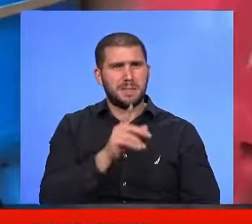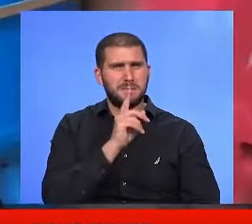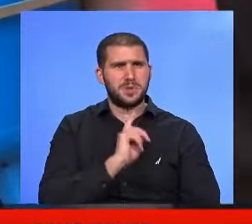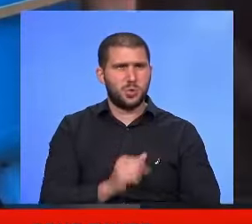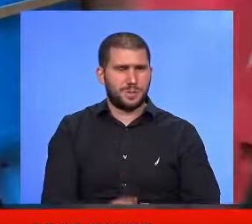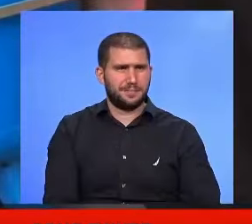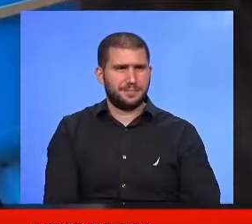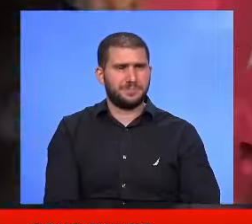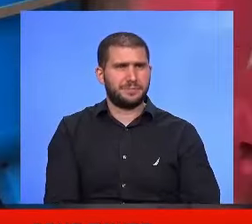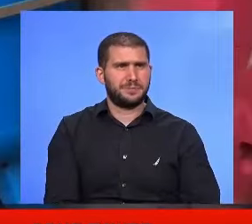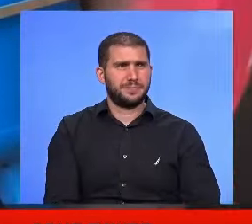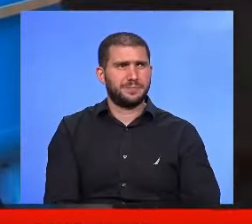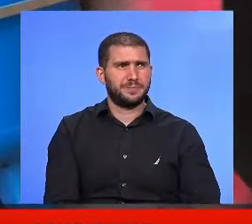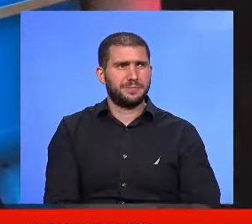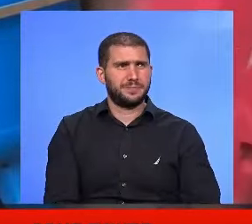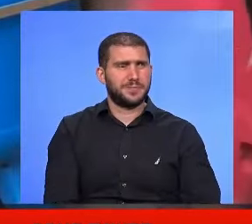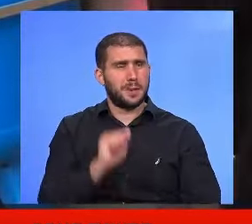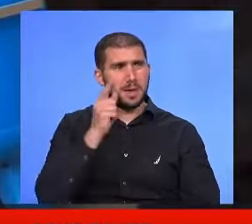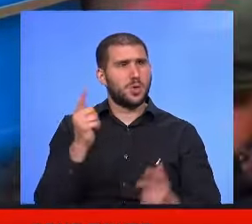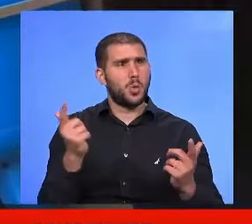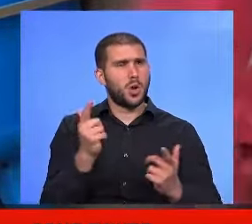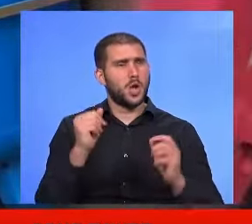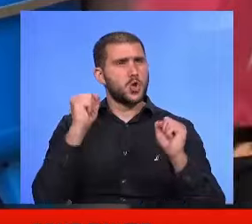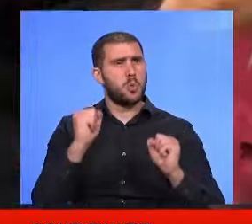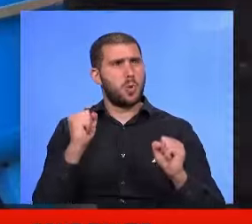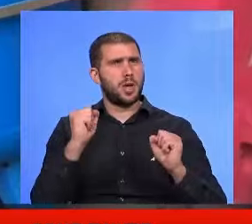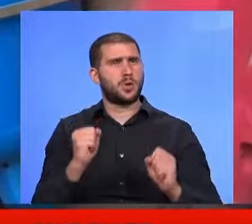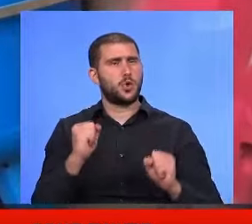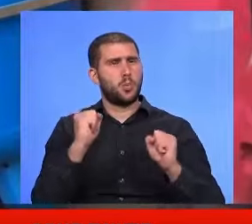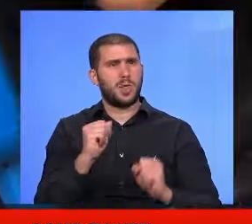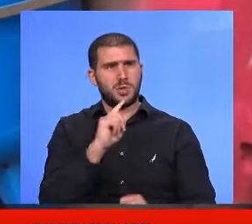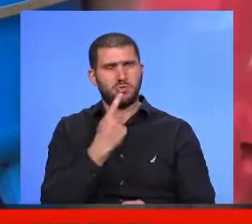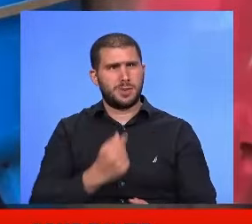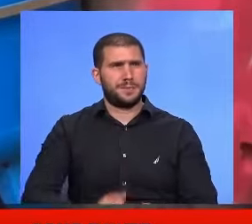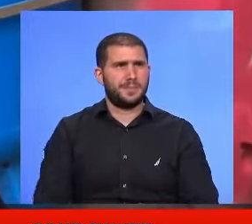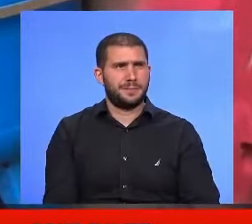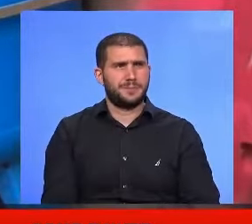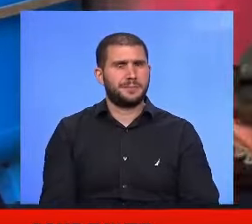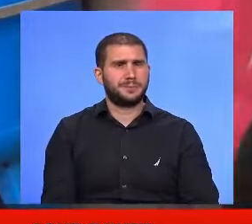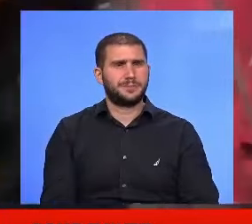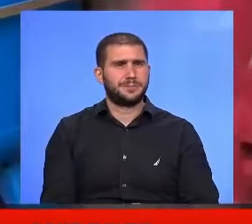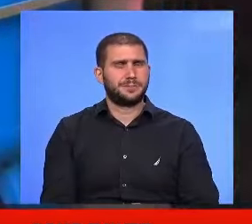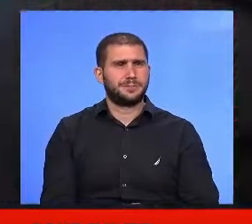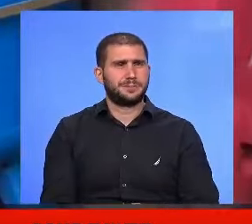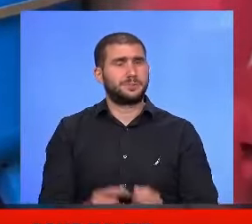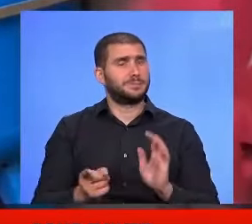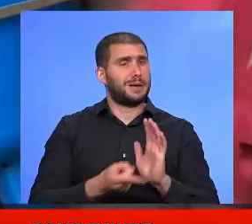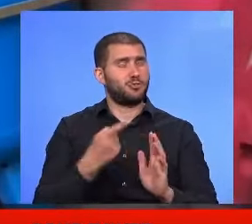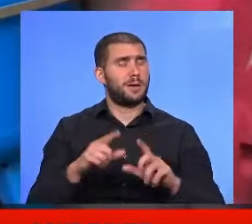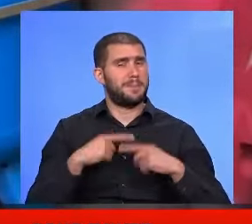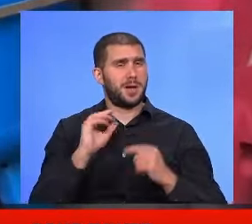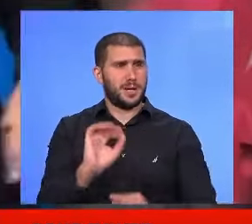מתוק. מחר אתה חוגג יום הולדת, יום הולדת שנה, פעם ראשונה